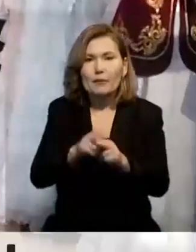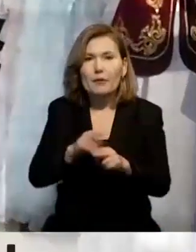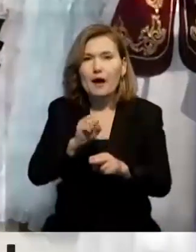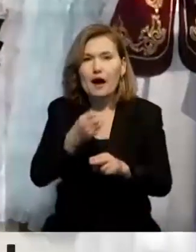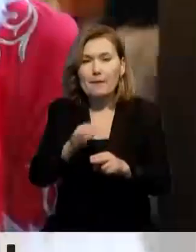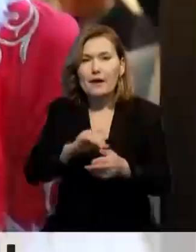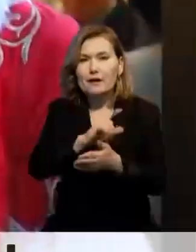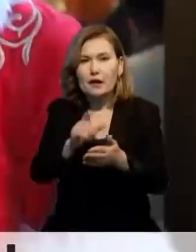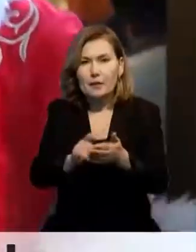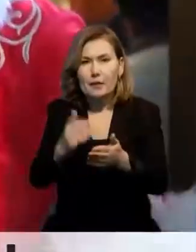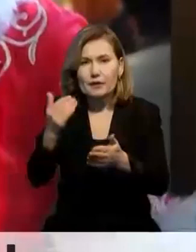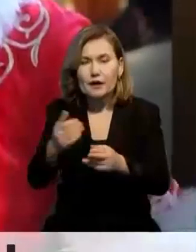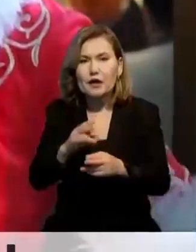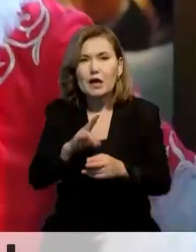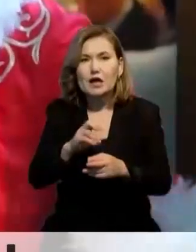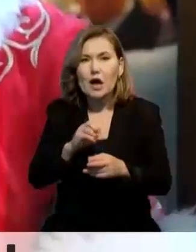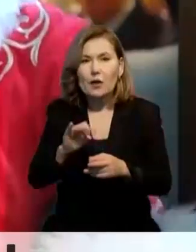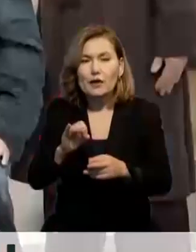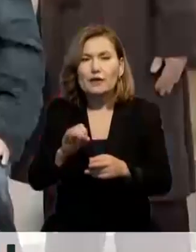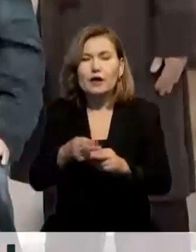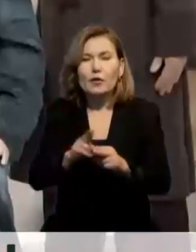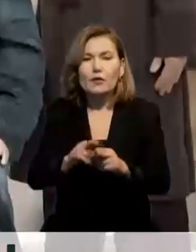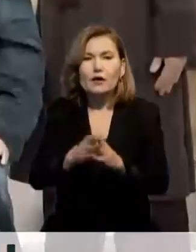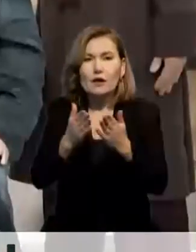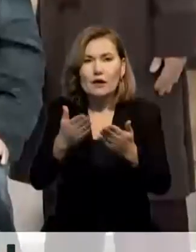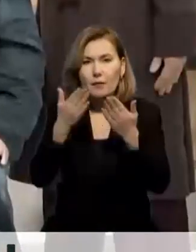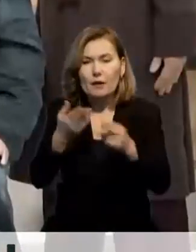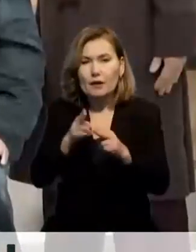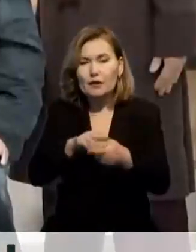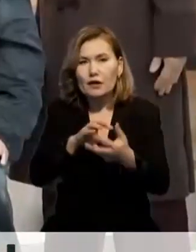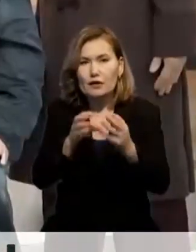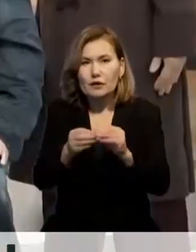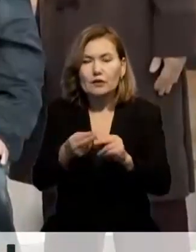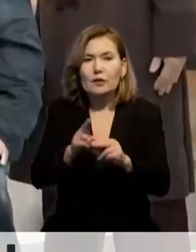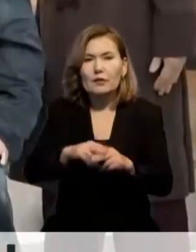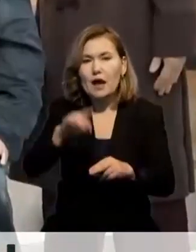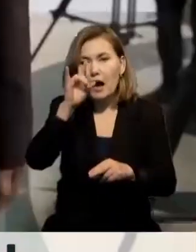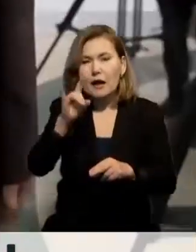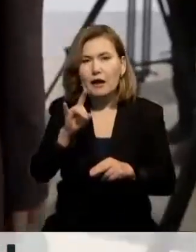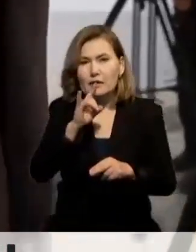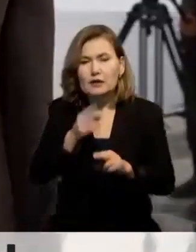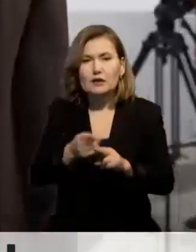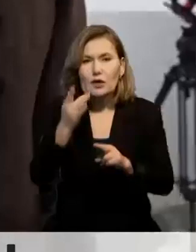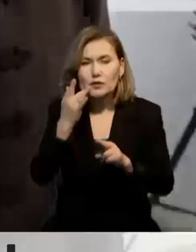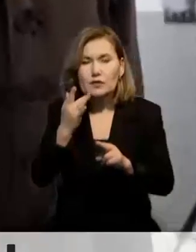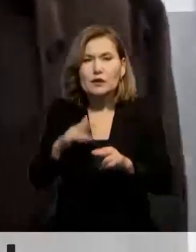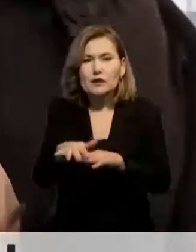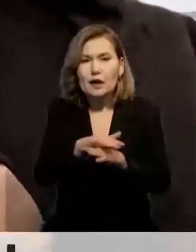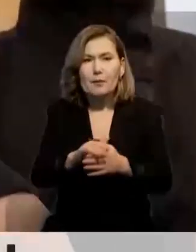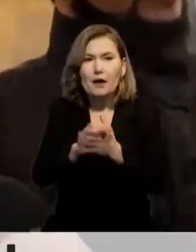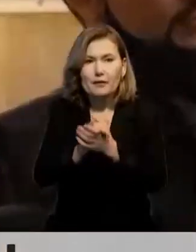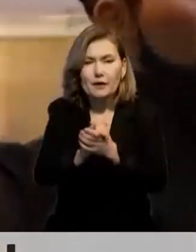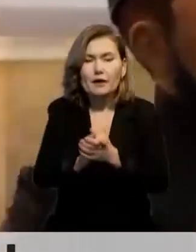шығармашылық жолында Әлішер Науаи еңбектерін зерттеп, шығыс пен батыстың өркениетіне терең бойлаған. Адамзатты ұдайы татулыққа,